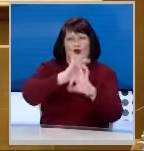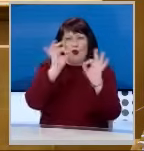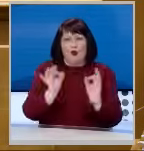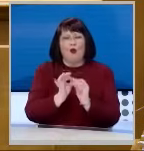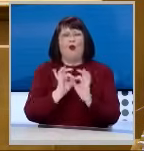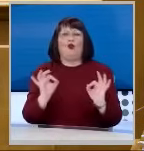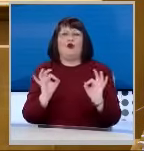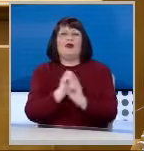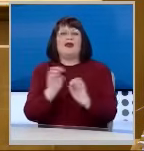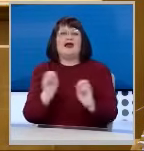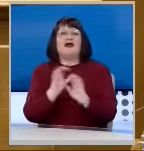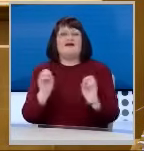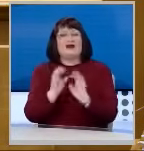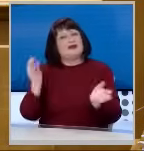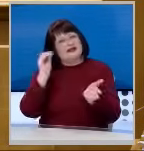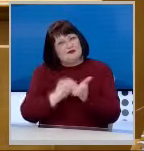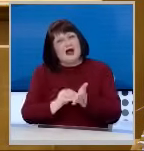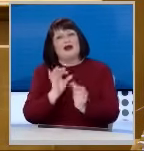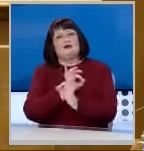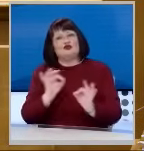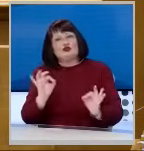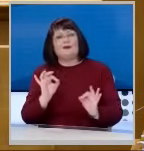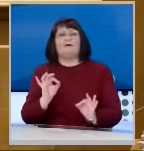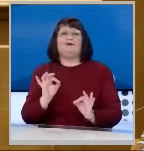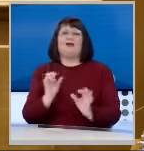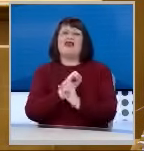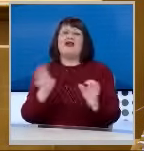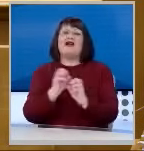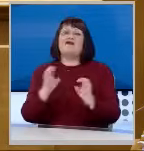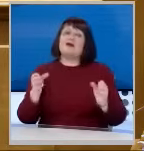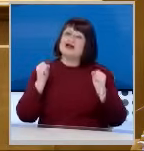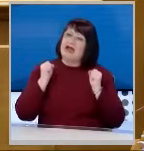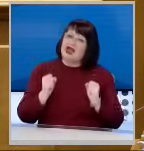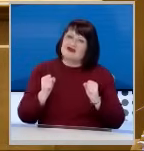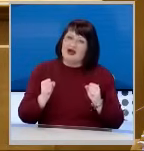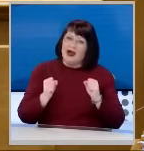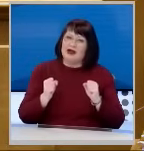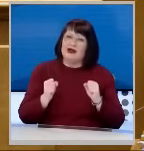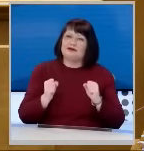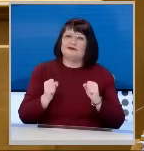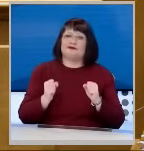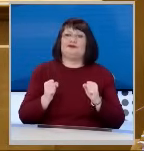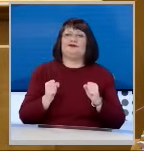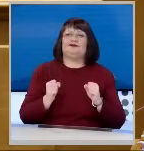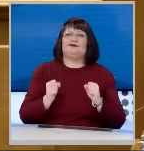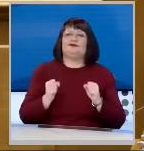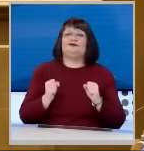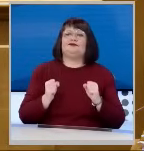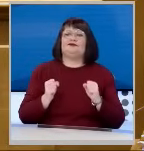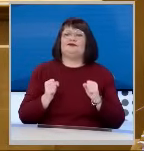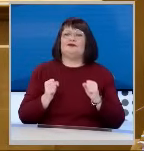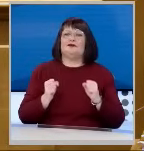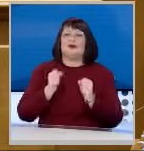να το διαφημίσετε εκ νέου διαφημίζετε την ασφάλεια των